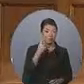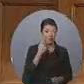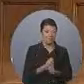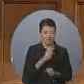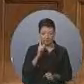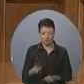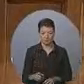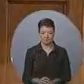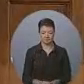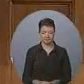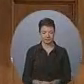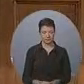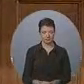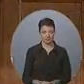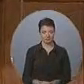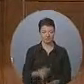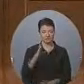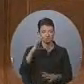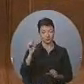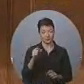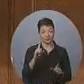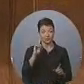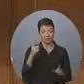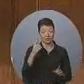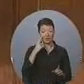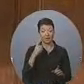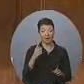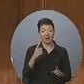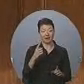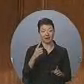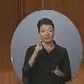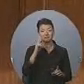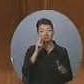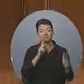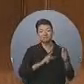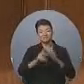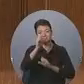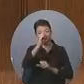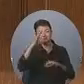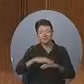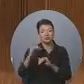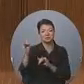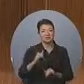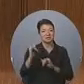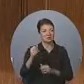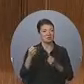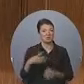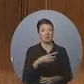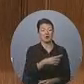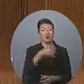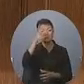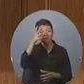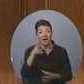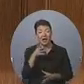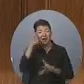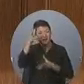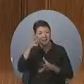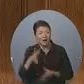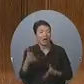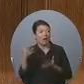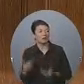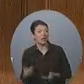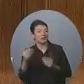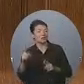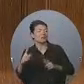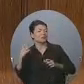M. le Président, ce gouvernement manque carrément de vision en matière d'immigration. Des parents et des grands-parents attendent depuis des années afin de